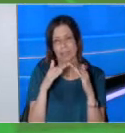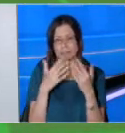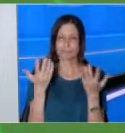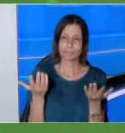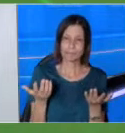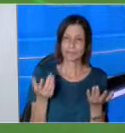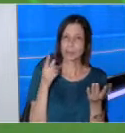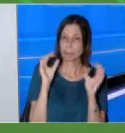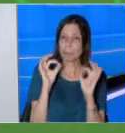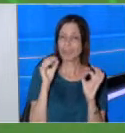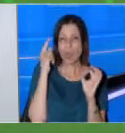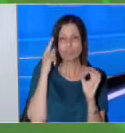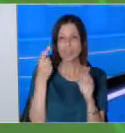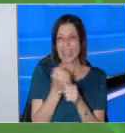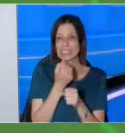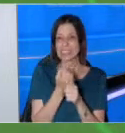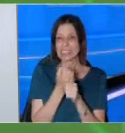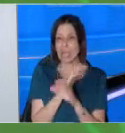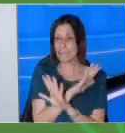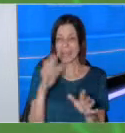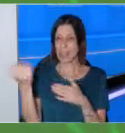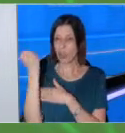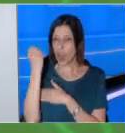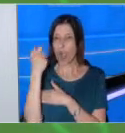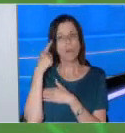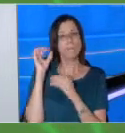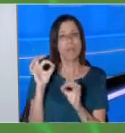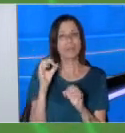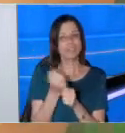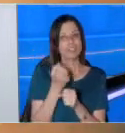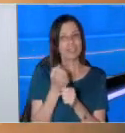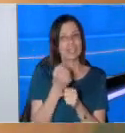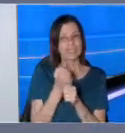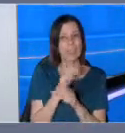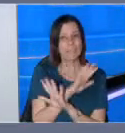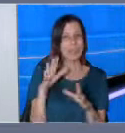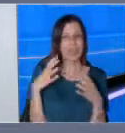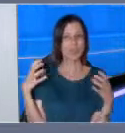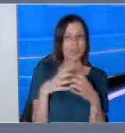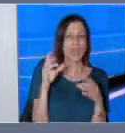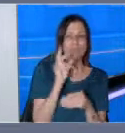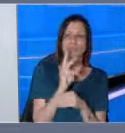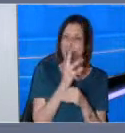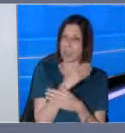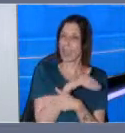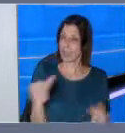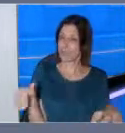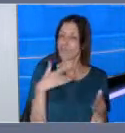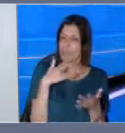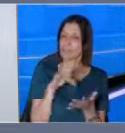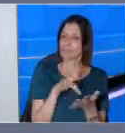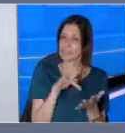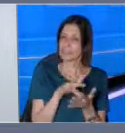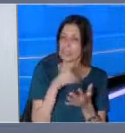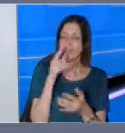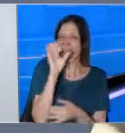כן? הוא באמת חושב שזה נעשה בלי כוח? הוא באמת חושב שזה נעשה בלי גדודי מגב שנמצאים בערים הללו?